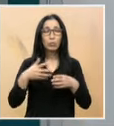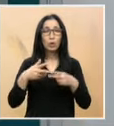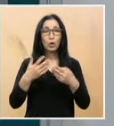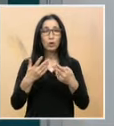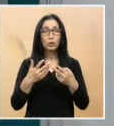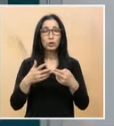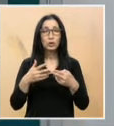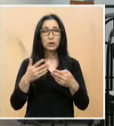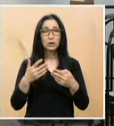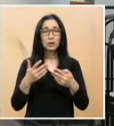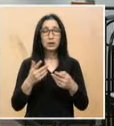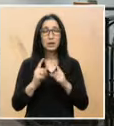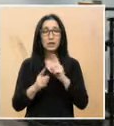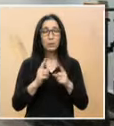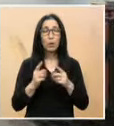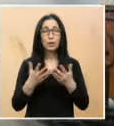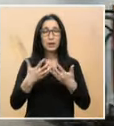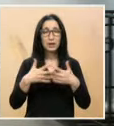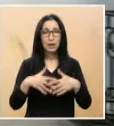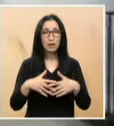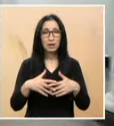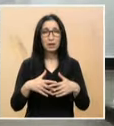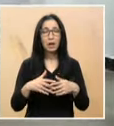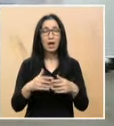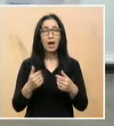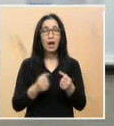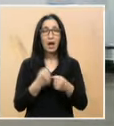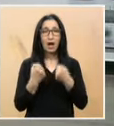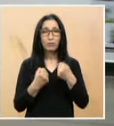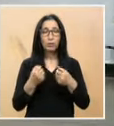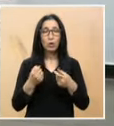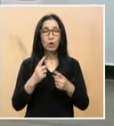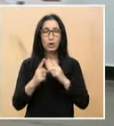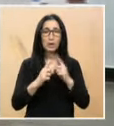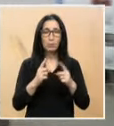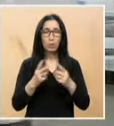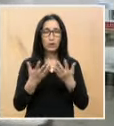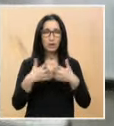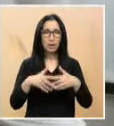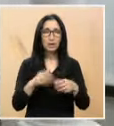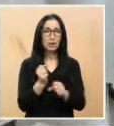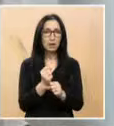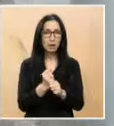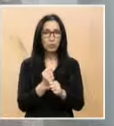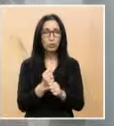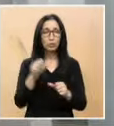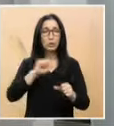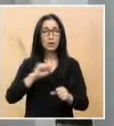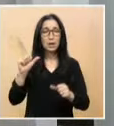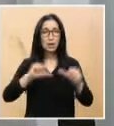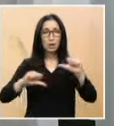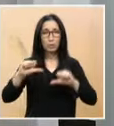техника, обновяване изцяло с съвременно оборудване, автотранспортна техника имам предвид, на